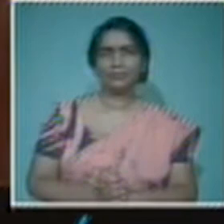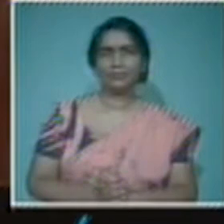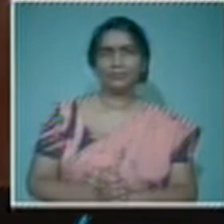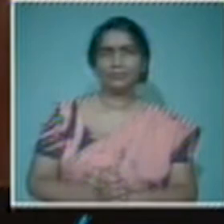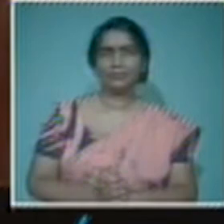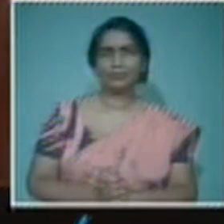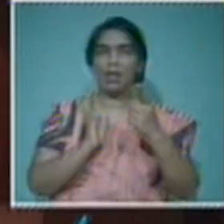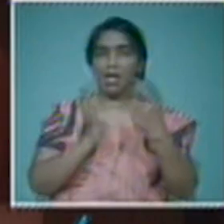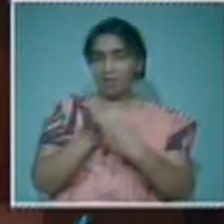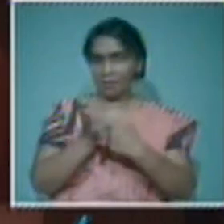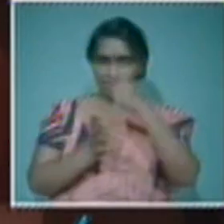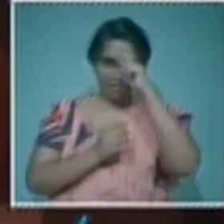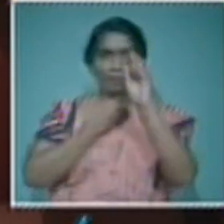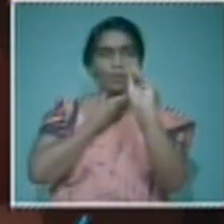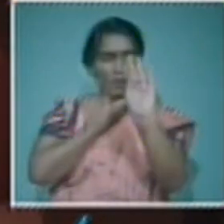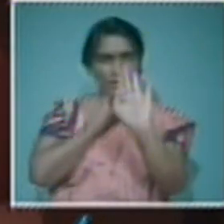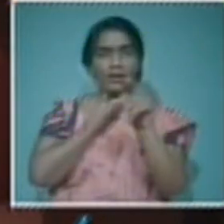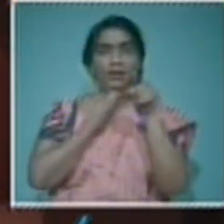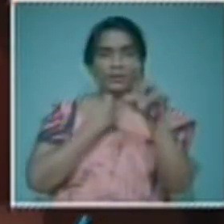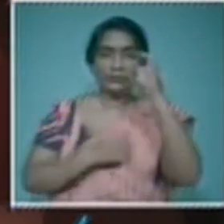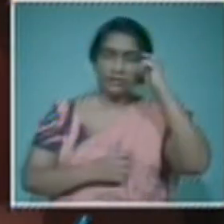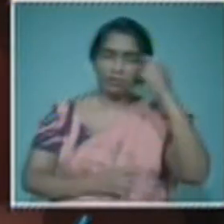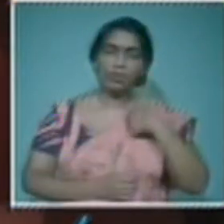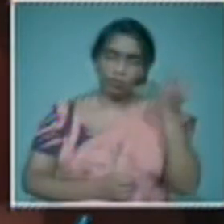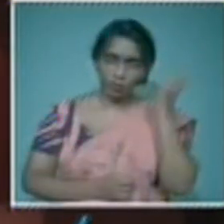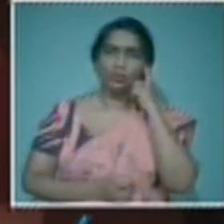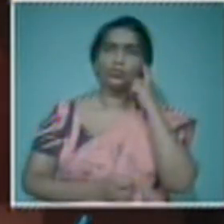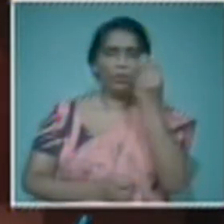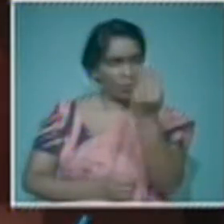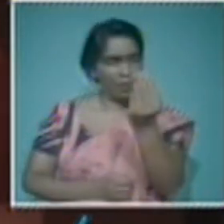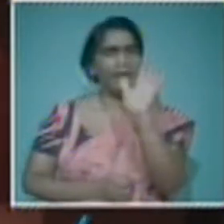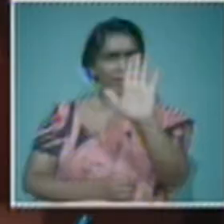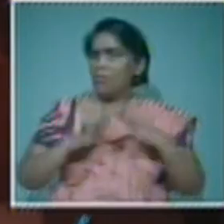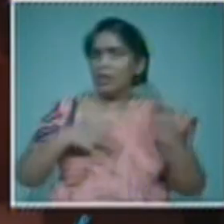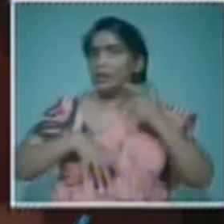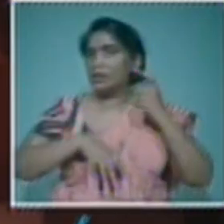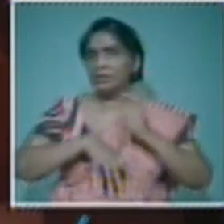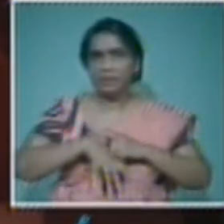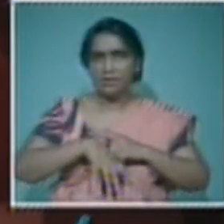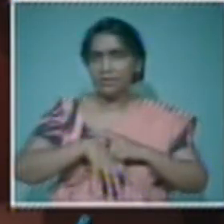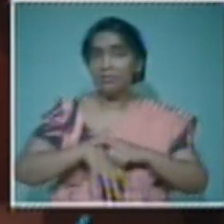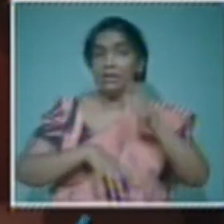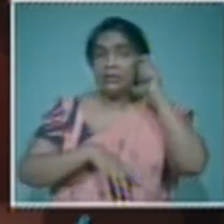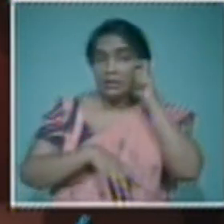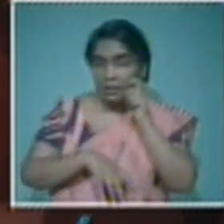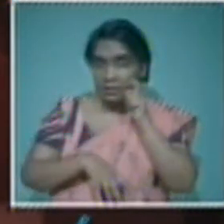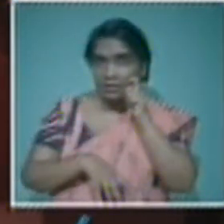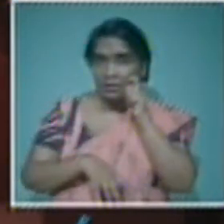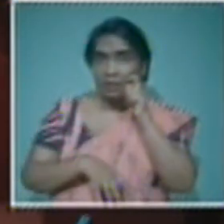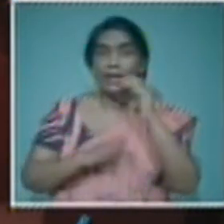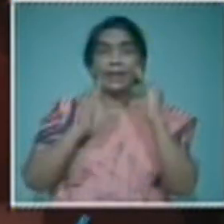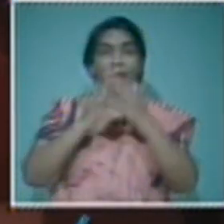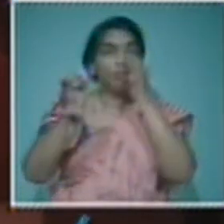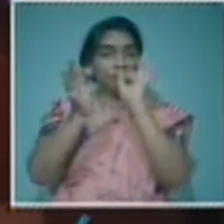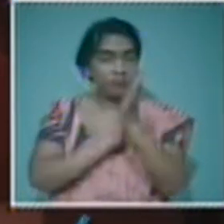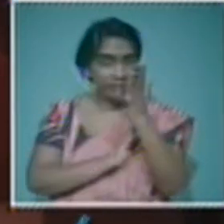ගරු රණතුංග මැතිතුමා ඔබතුමාගේ වේදනාව මට තේරෙනවා. පොඩ්ඩක් කතා කරන්න ඉඩ දෙන්න. ත්‍රස්තවාදය ගෙවල්